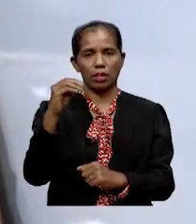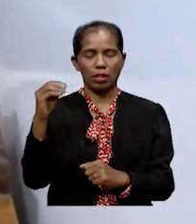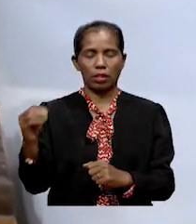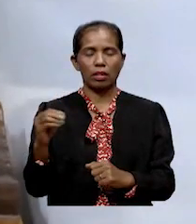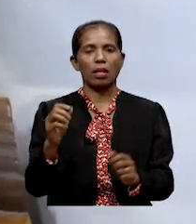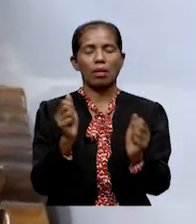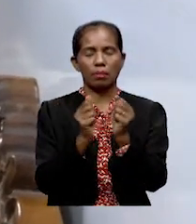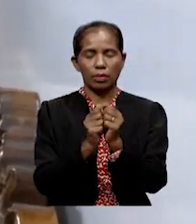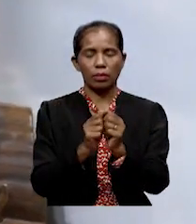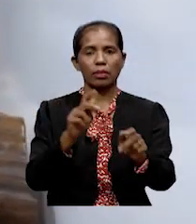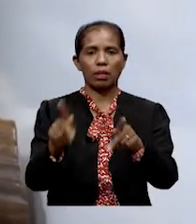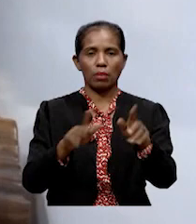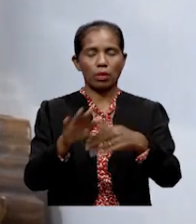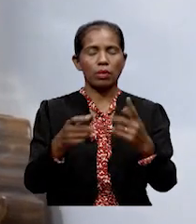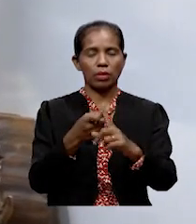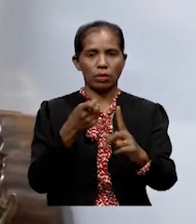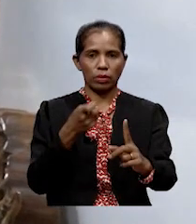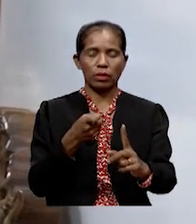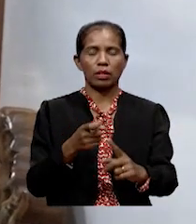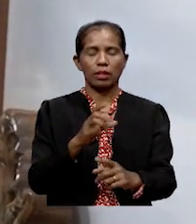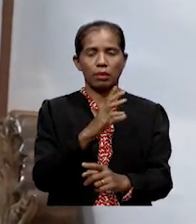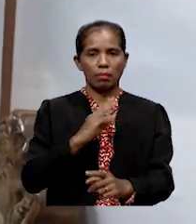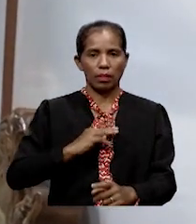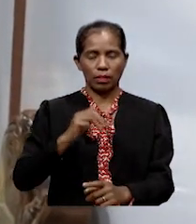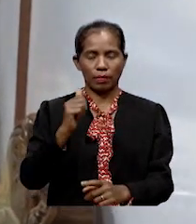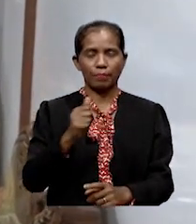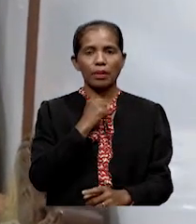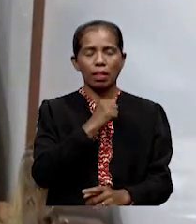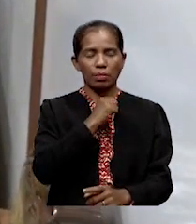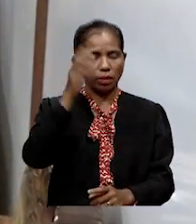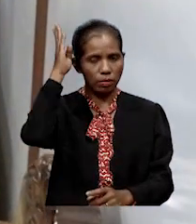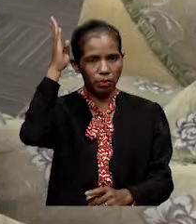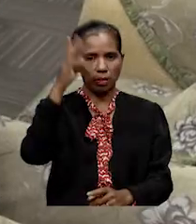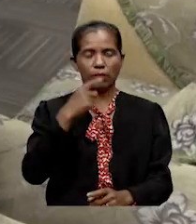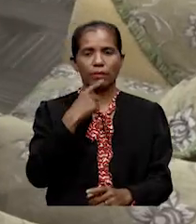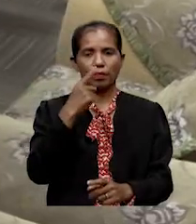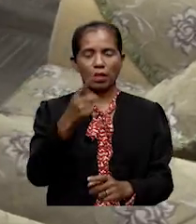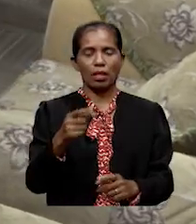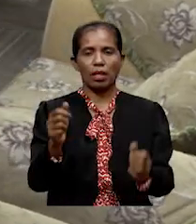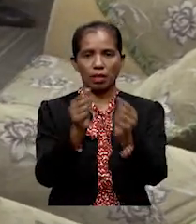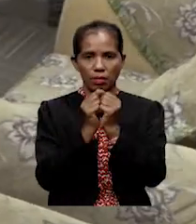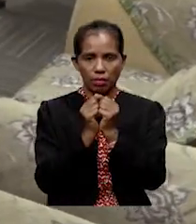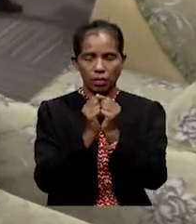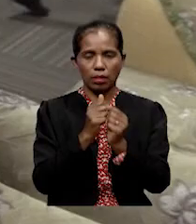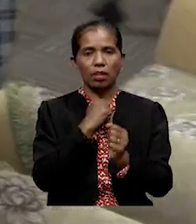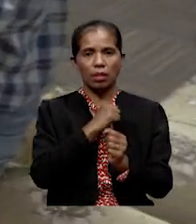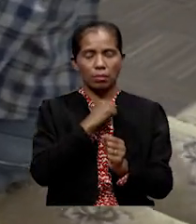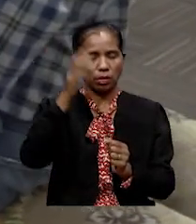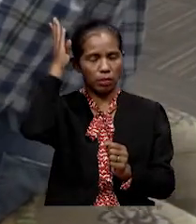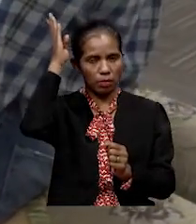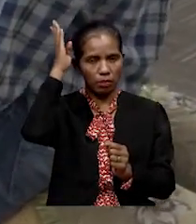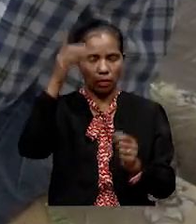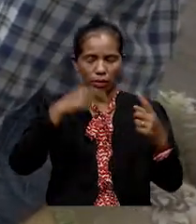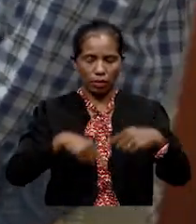Sarani Sirahusi Diocese Maliana, Bispo Chancellor Diocese Maliana, Levinson Verdial, nebe akompanya Bispo Dom Norberto do Amaral, hodi